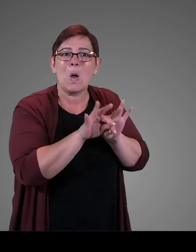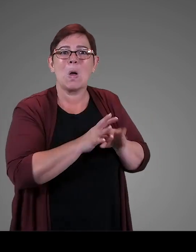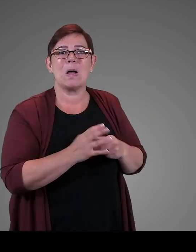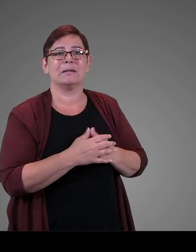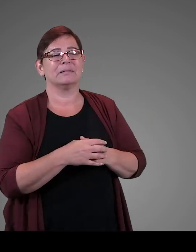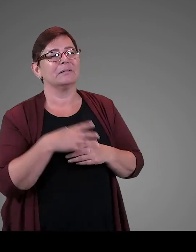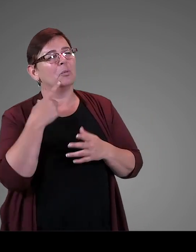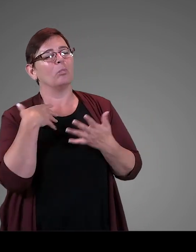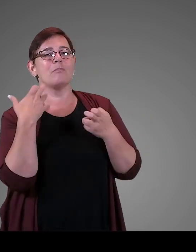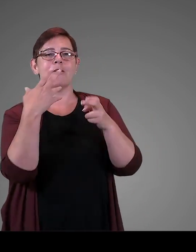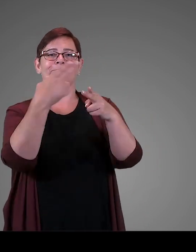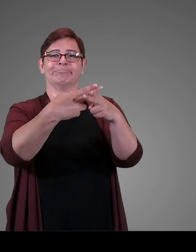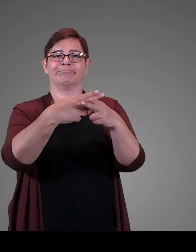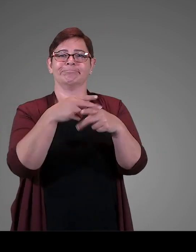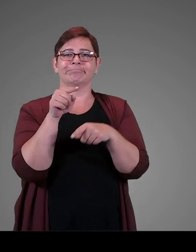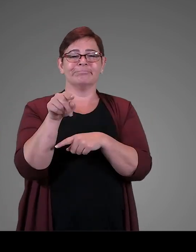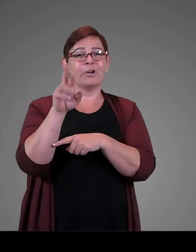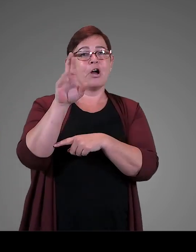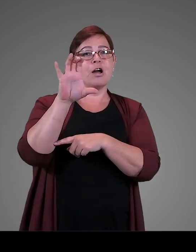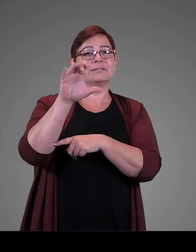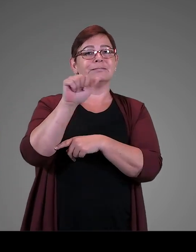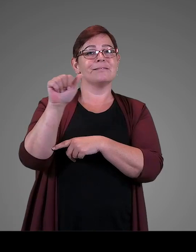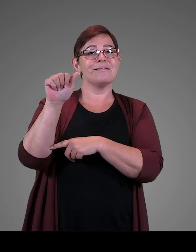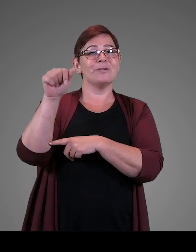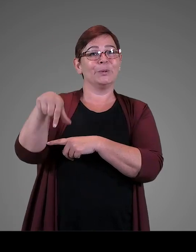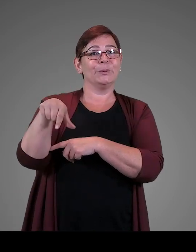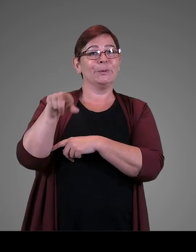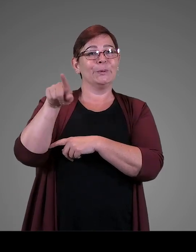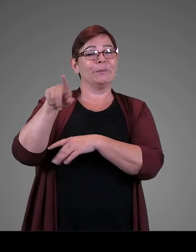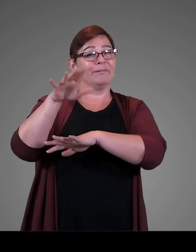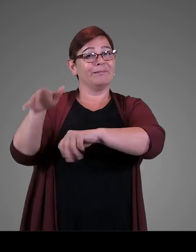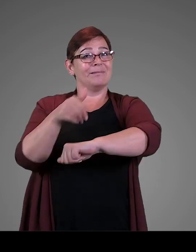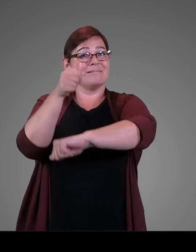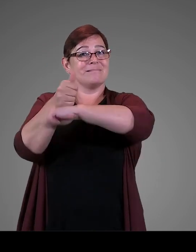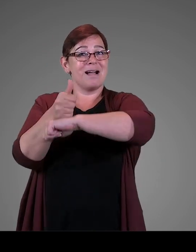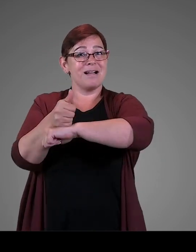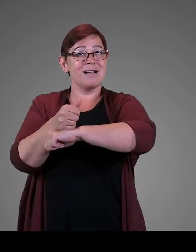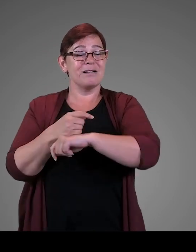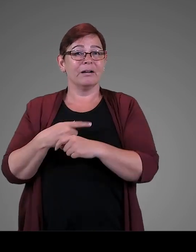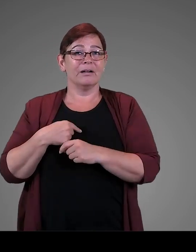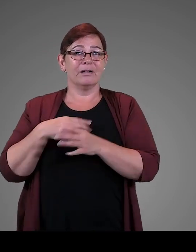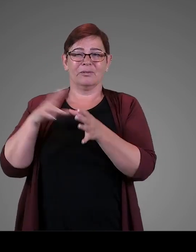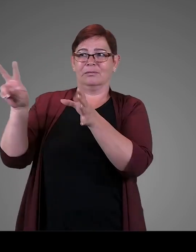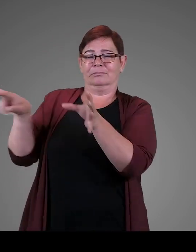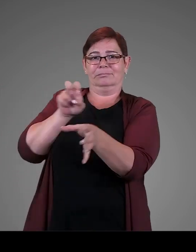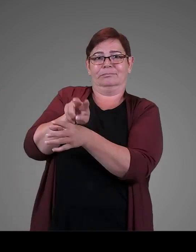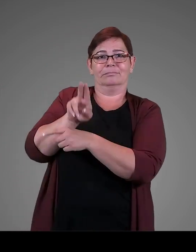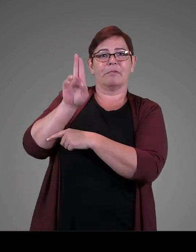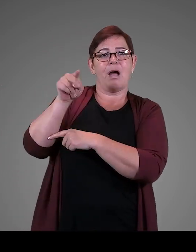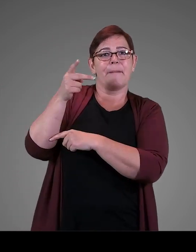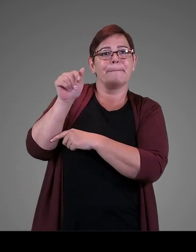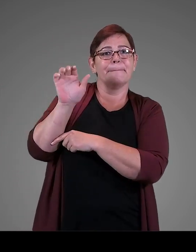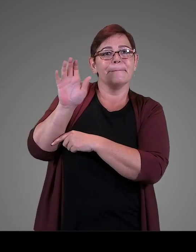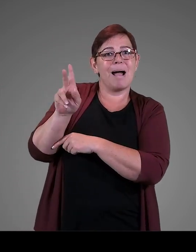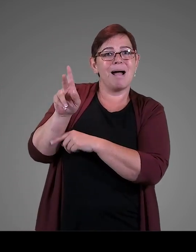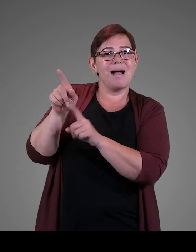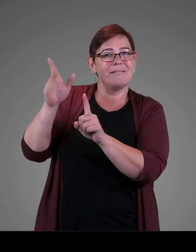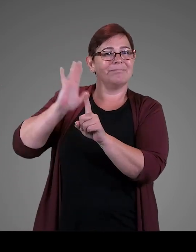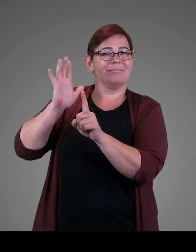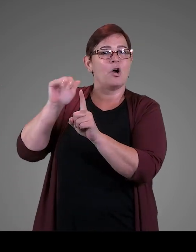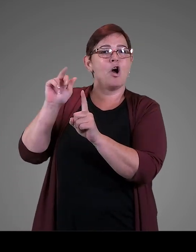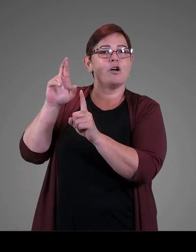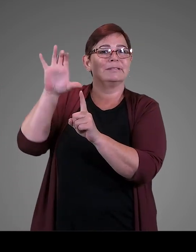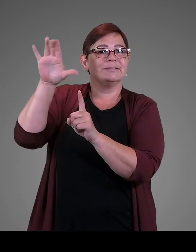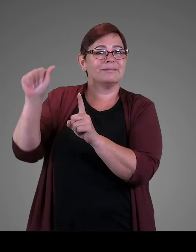que c'est important. Et je veux juste nommer le fait que le RCAQ a été fondé, puis on a sorti de ANPAC, qui est l'ancienne